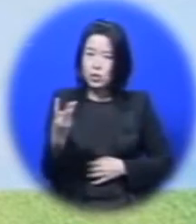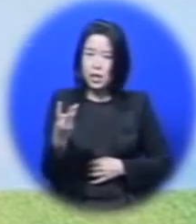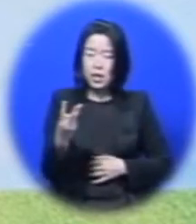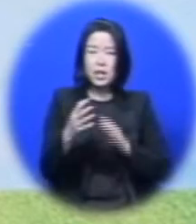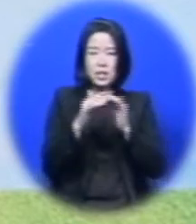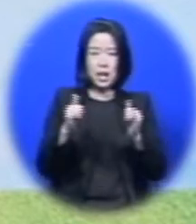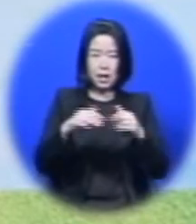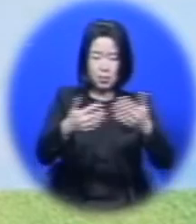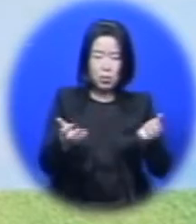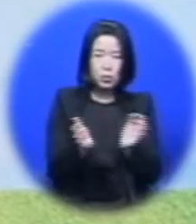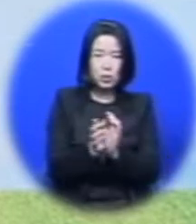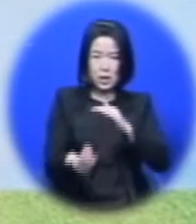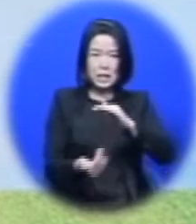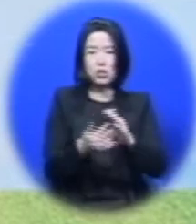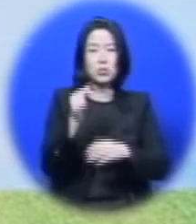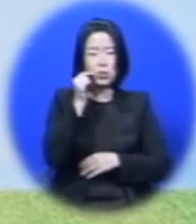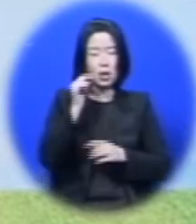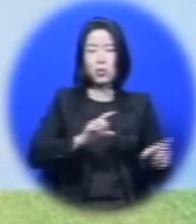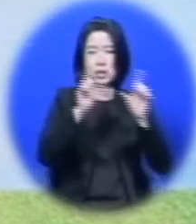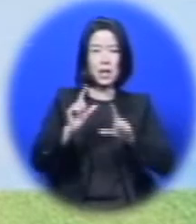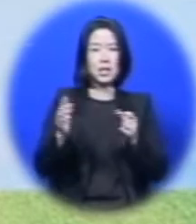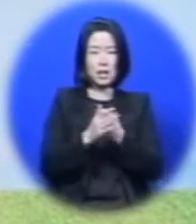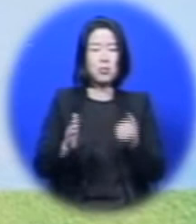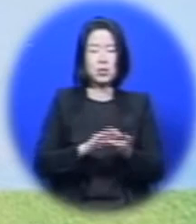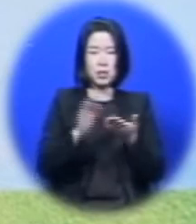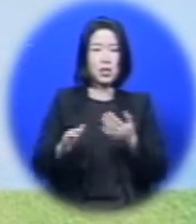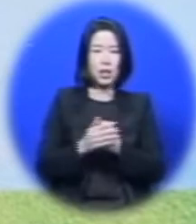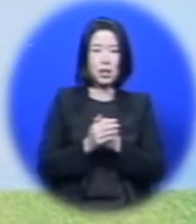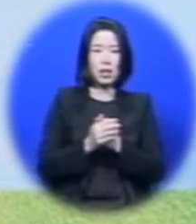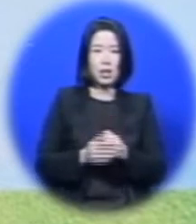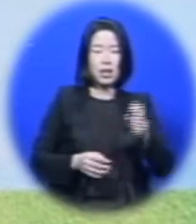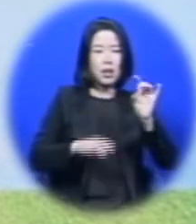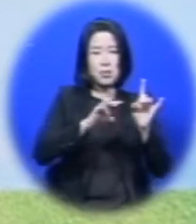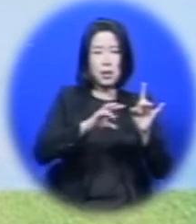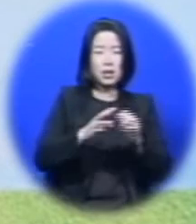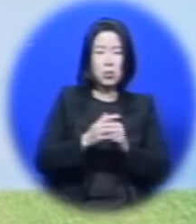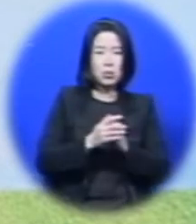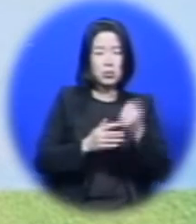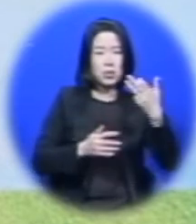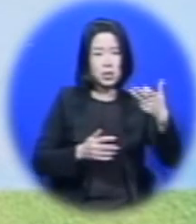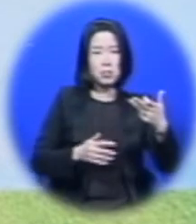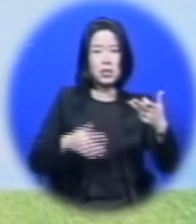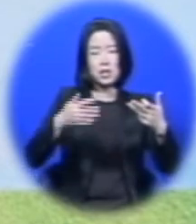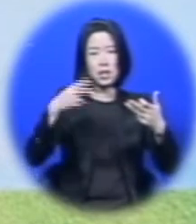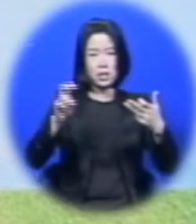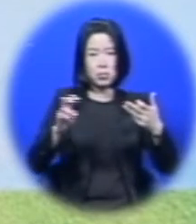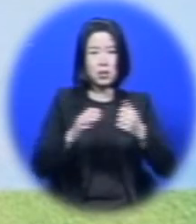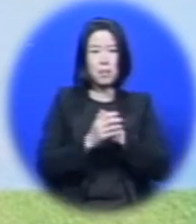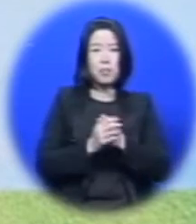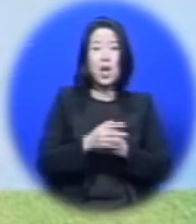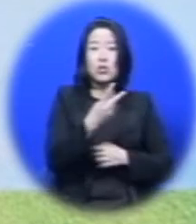공동체를 우리가 이루고 살지 못하기 때문에 그렇습니다. 마태복음 18장 20절에 두세 사람이